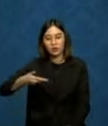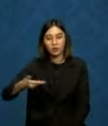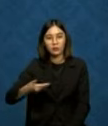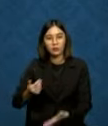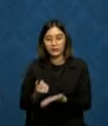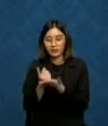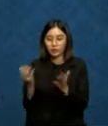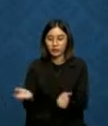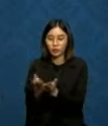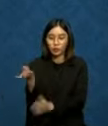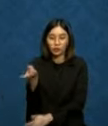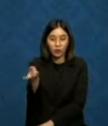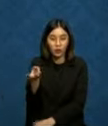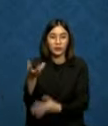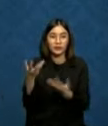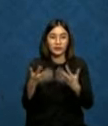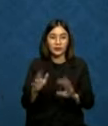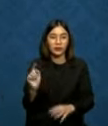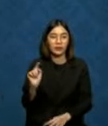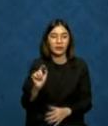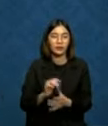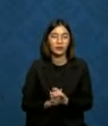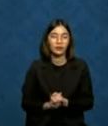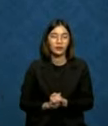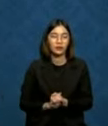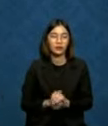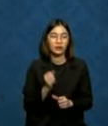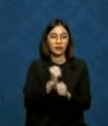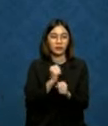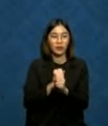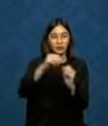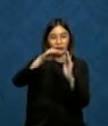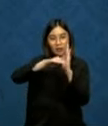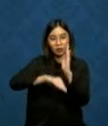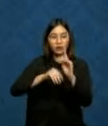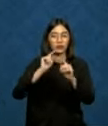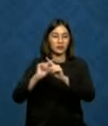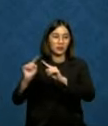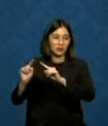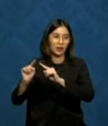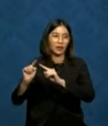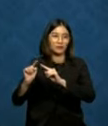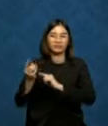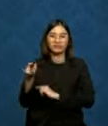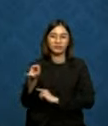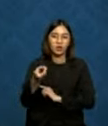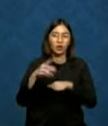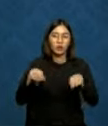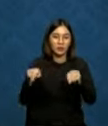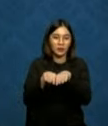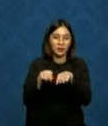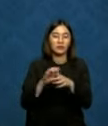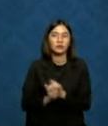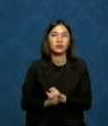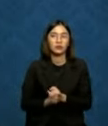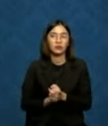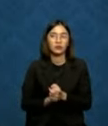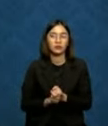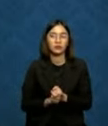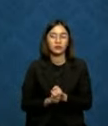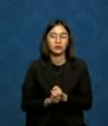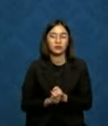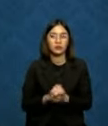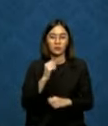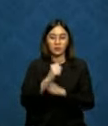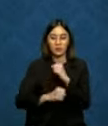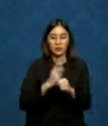ค่ะแล้วก็ในส่วนของเอ่อการดำเนินงานอื่นๆนี้ก็จะน้อยตามไปด้วยนะคะก็เลยทำให้